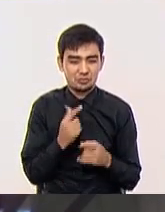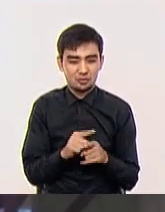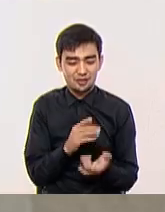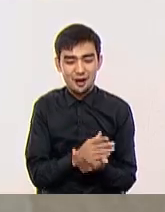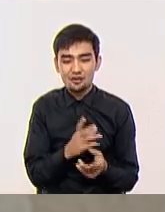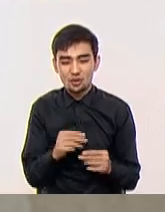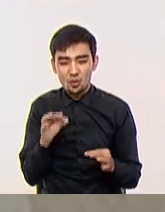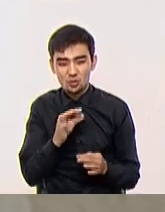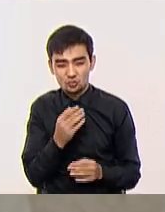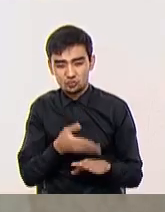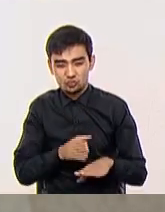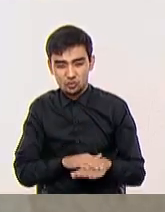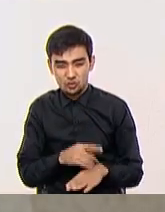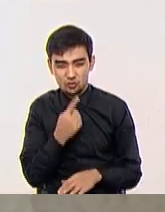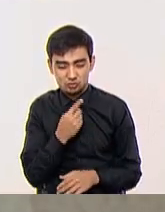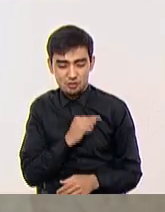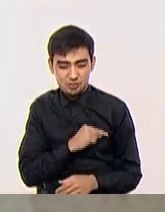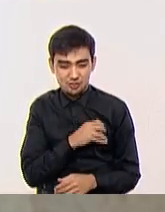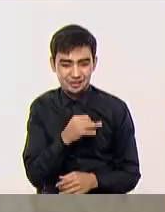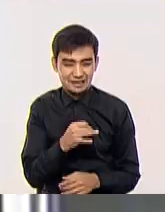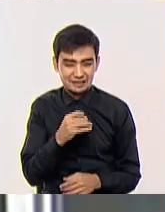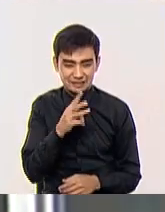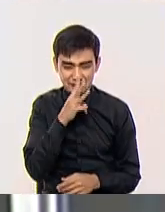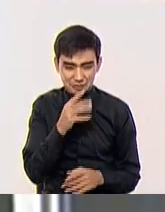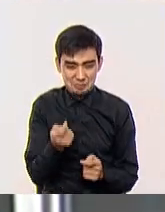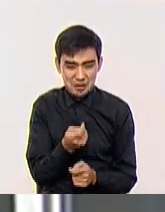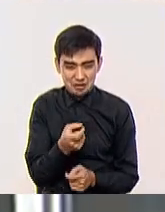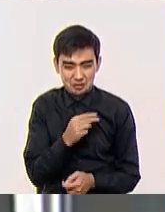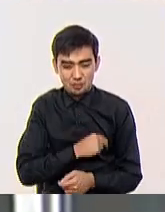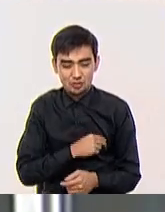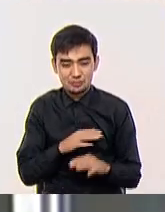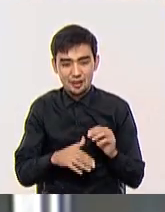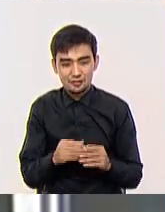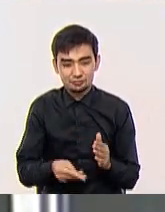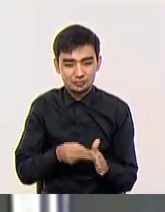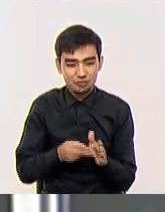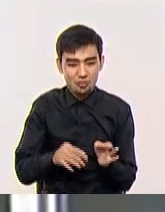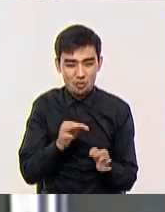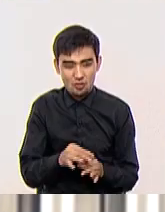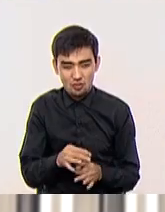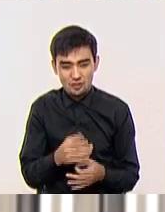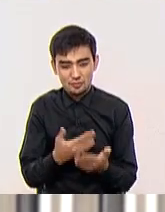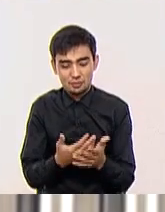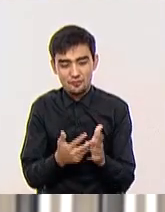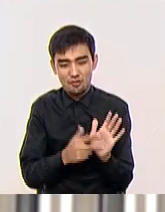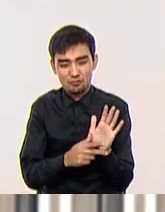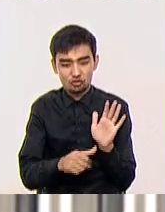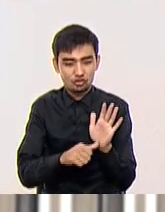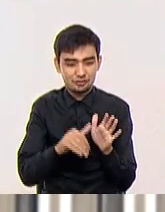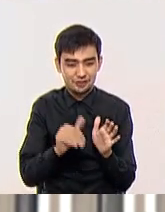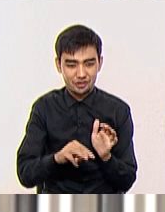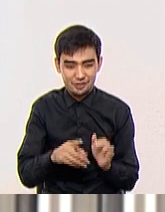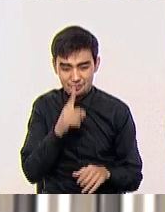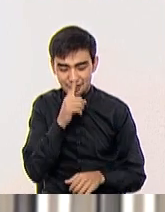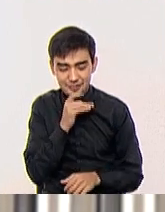из-за тяжелого труда и низкой зарплаты по рабочим специальностям. Штукатурщикам на бирже труда предлагают в среднем 86 тысяч